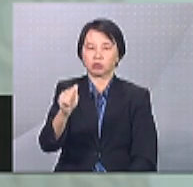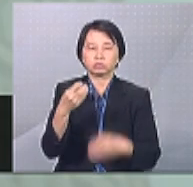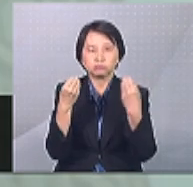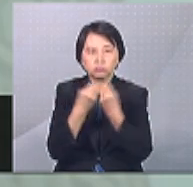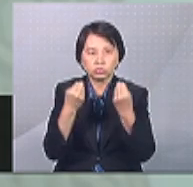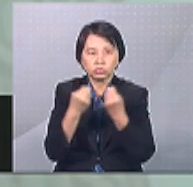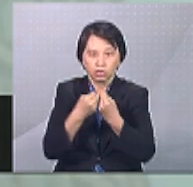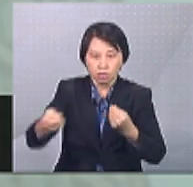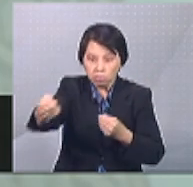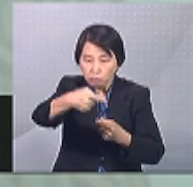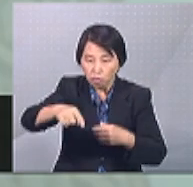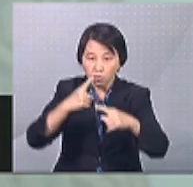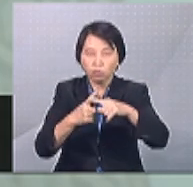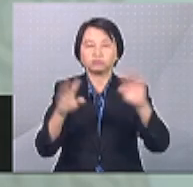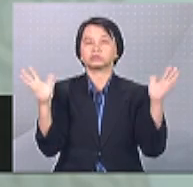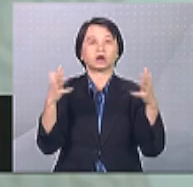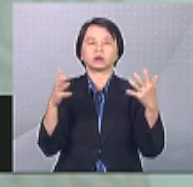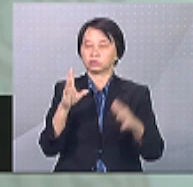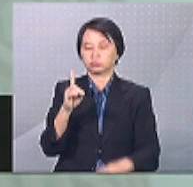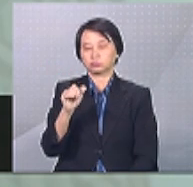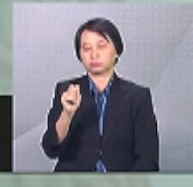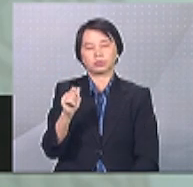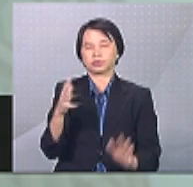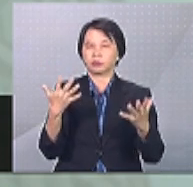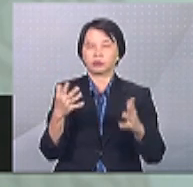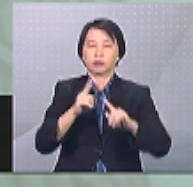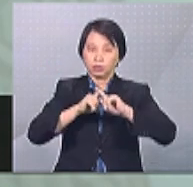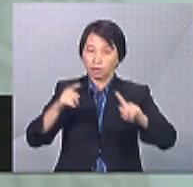mereka yang positif. Tetapi apa yang pasti, kita akan